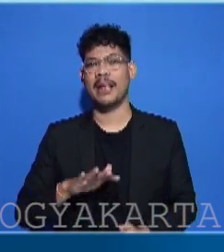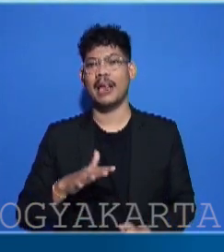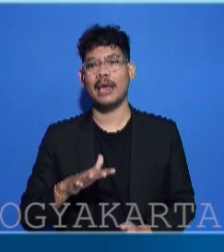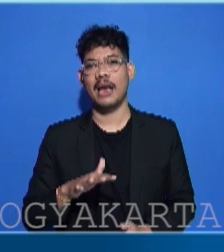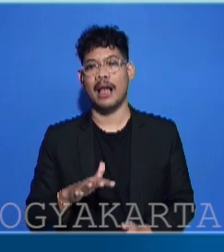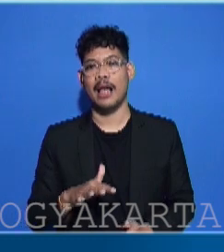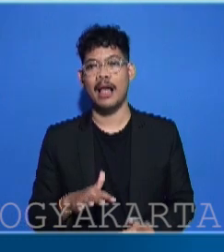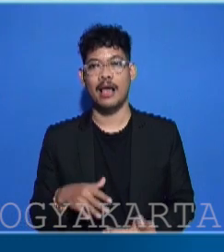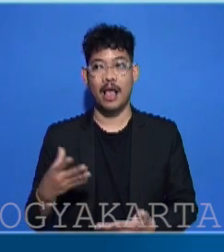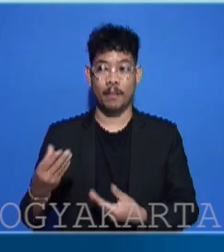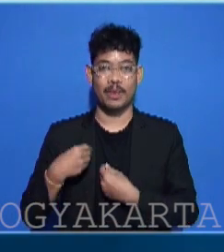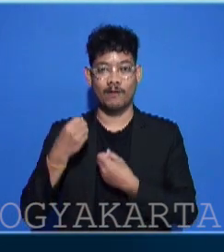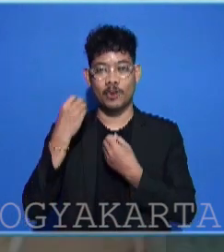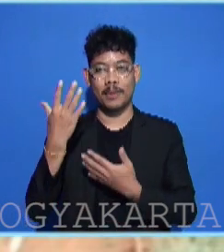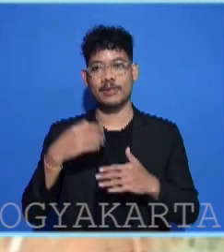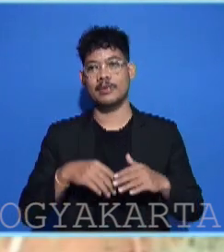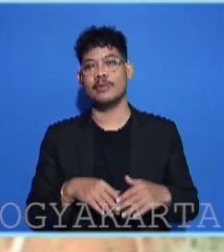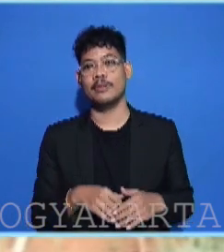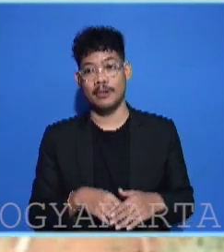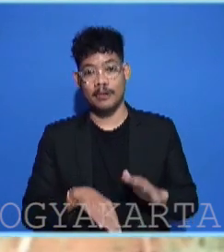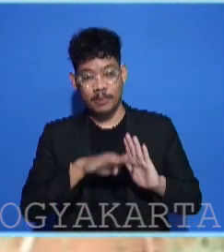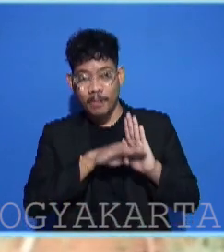dapat informasi itu penghematannya sekitar